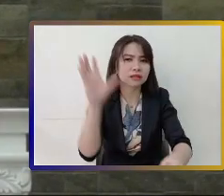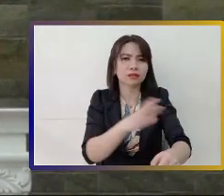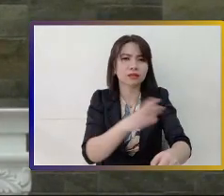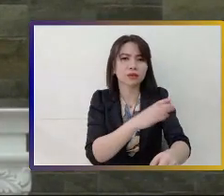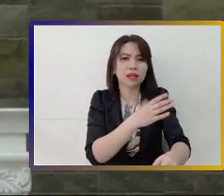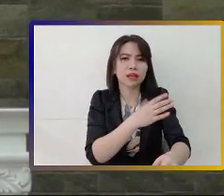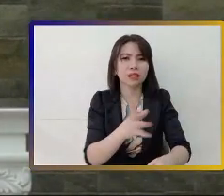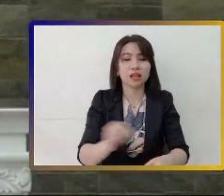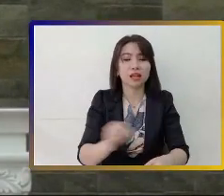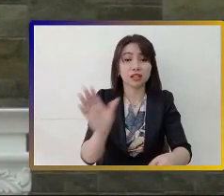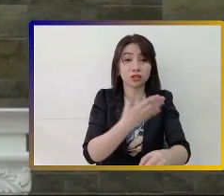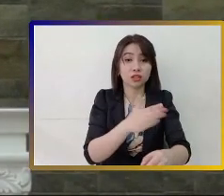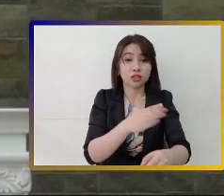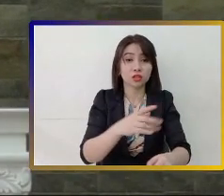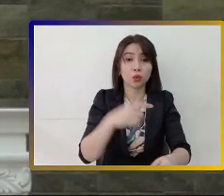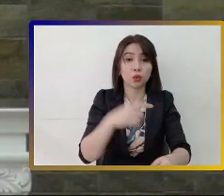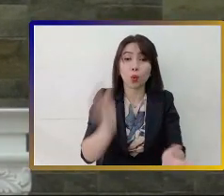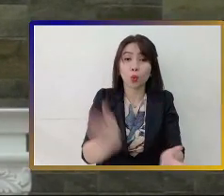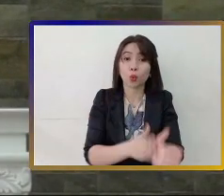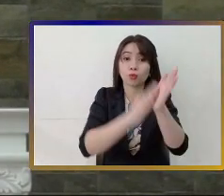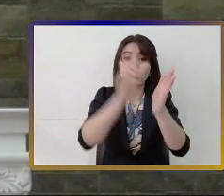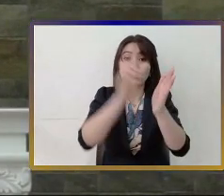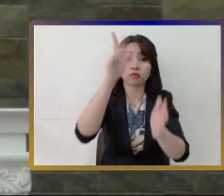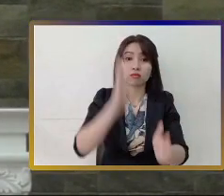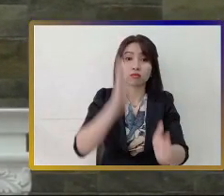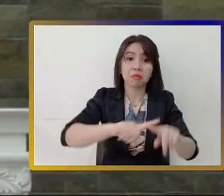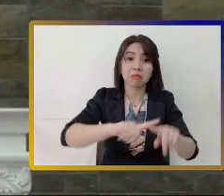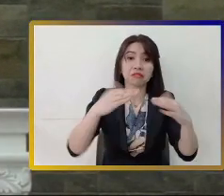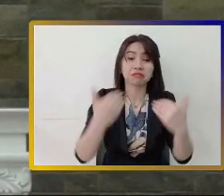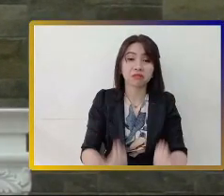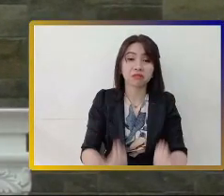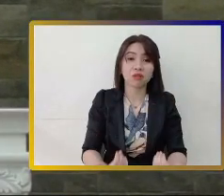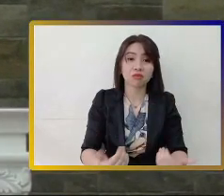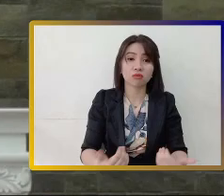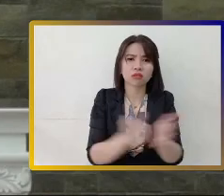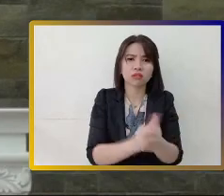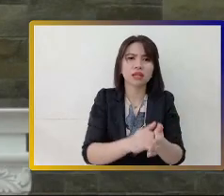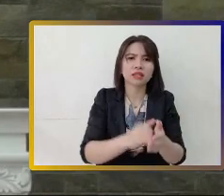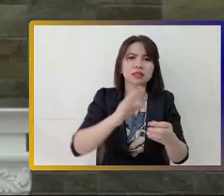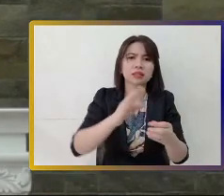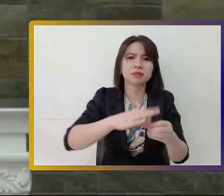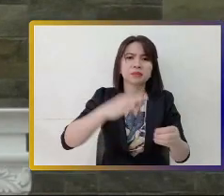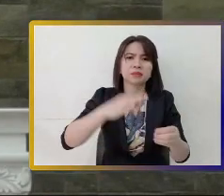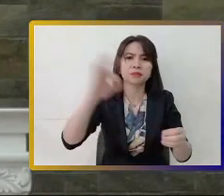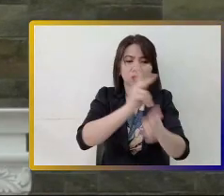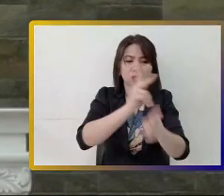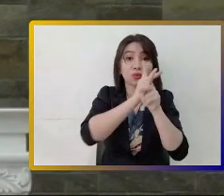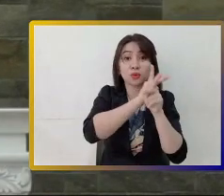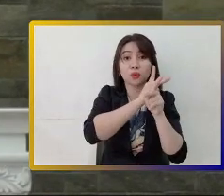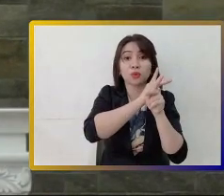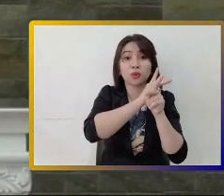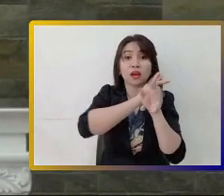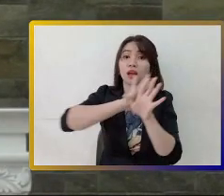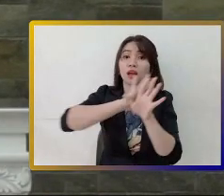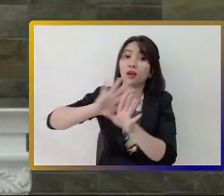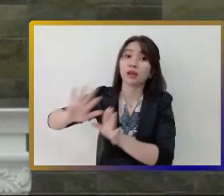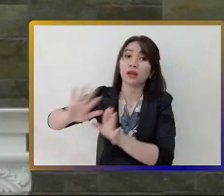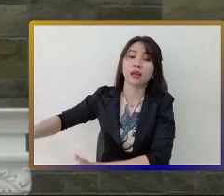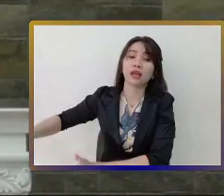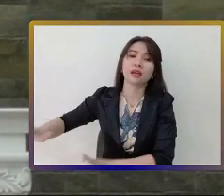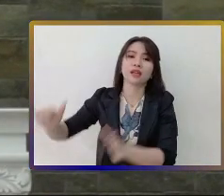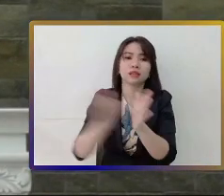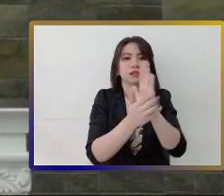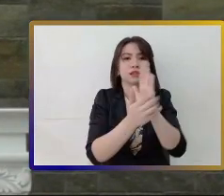na bibigay kapurihan sa Panginoon. Pero ngayon, that spirit took away that ability,